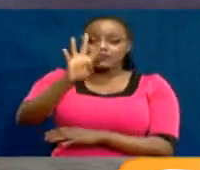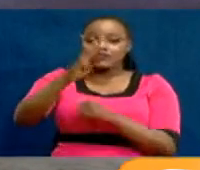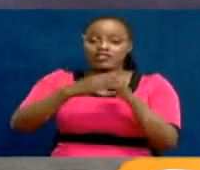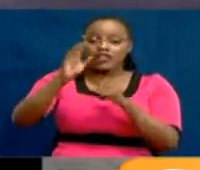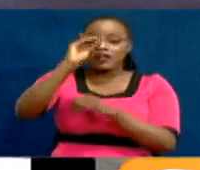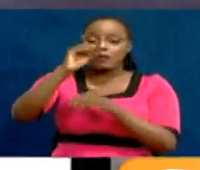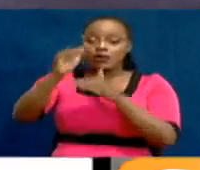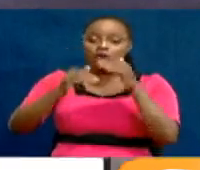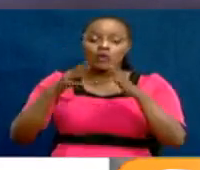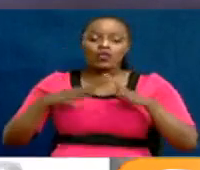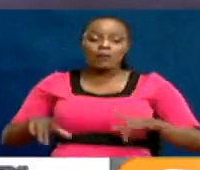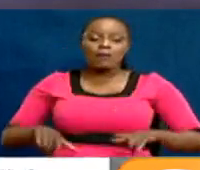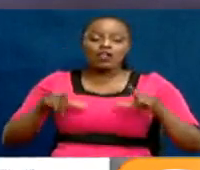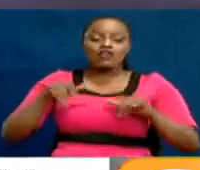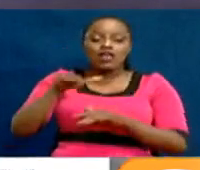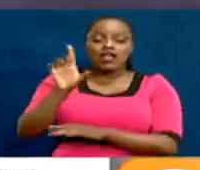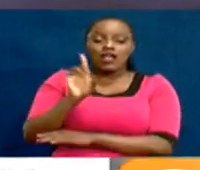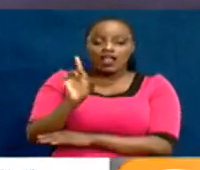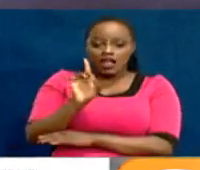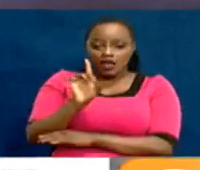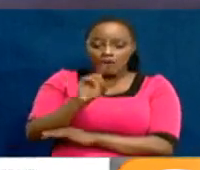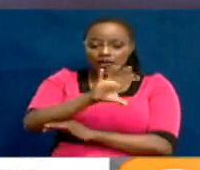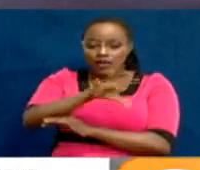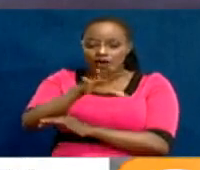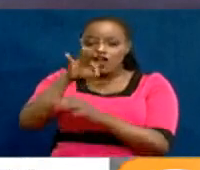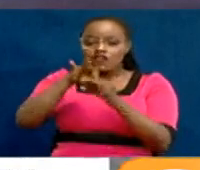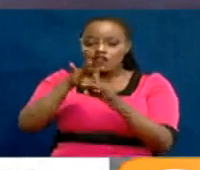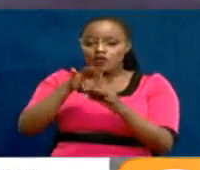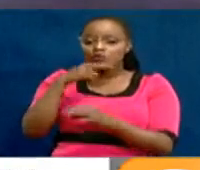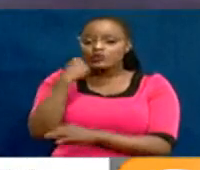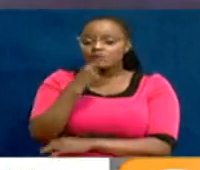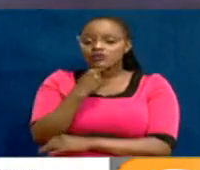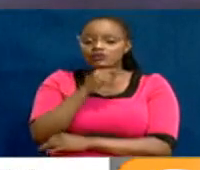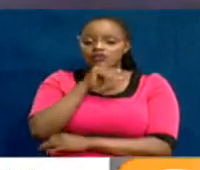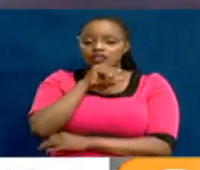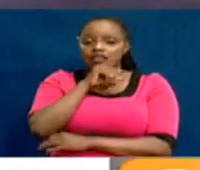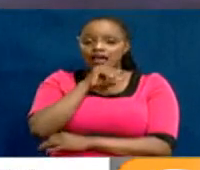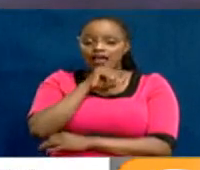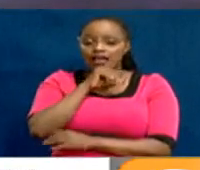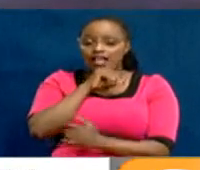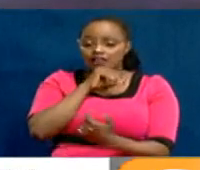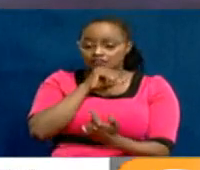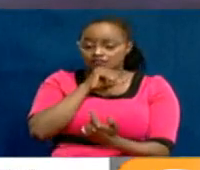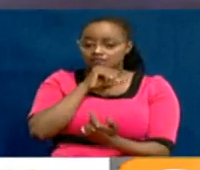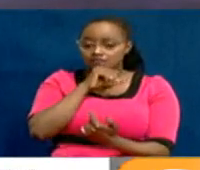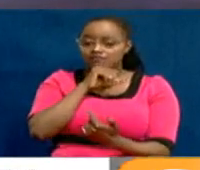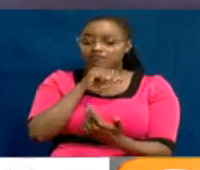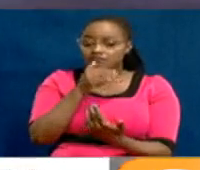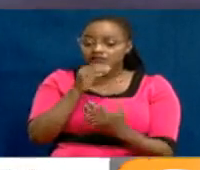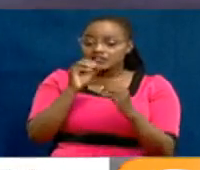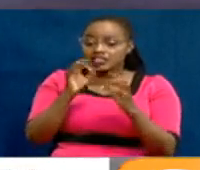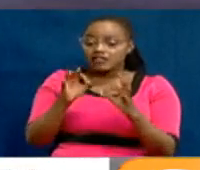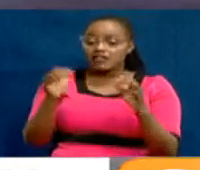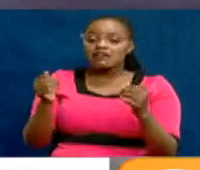49% wakazi wa jiji hili la Nairobi ya makaunti ya Nairobi wangempigia kura mgombea wa urais wa Azimio la Umoja One Kenya Raila Odinga